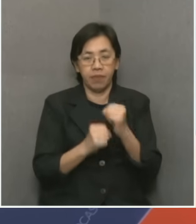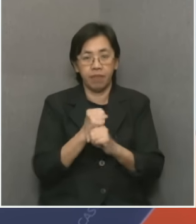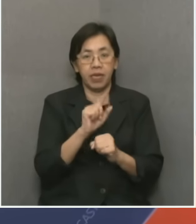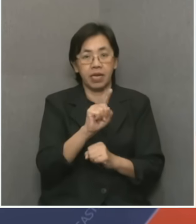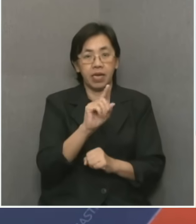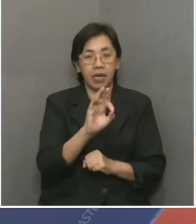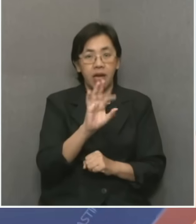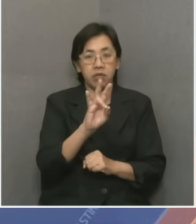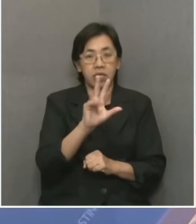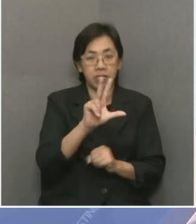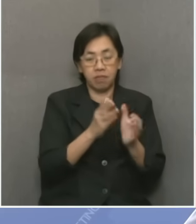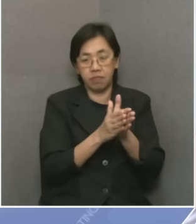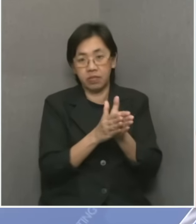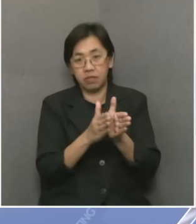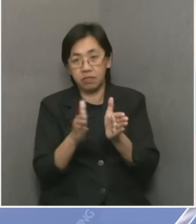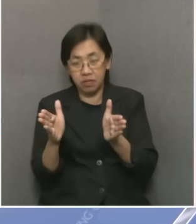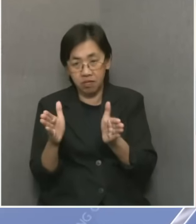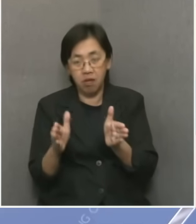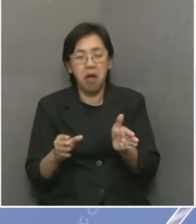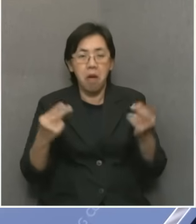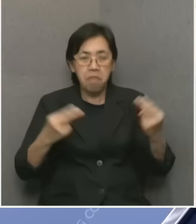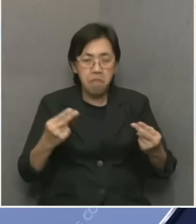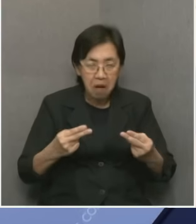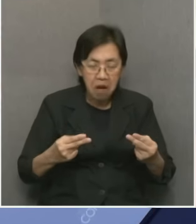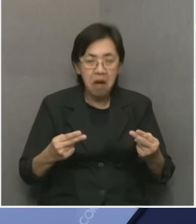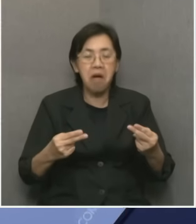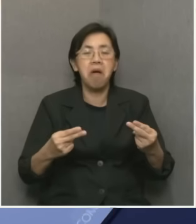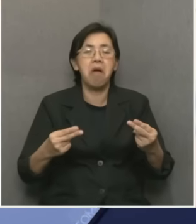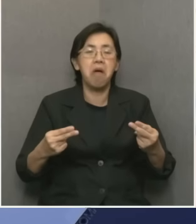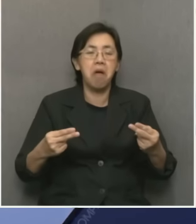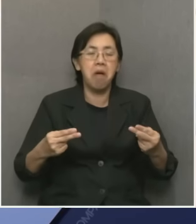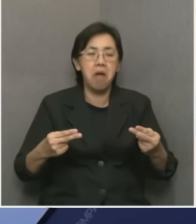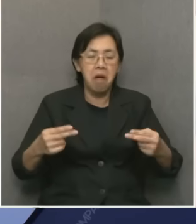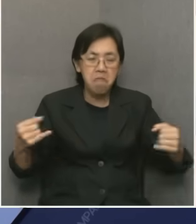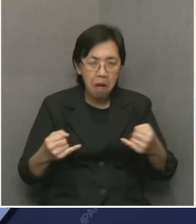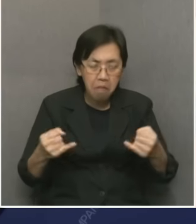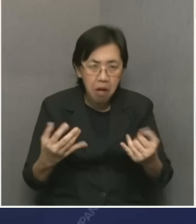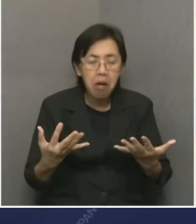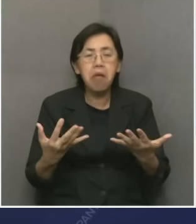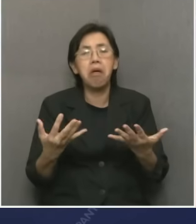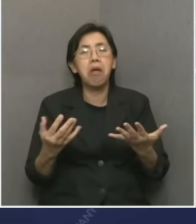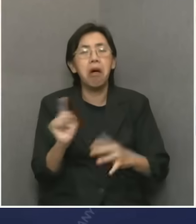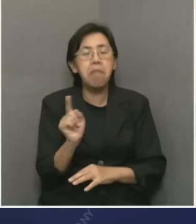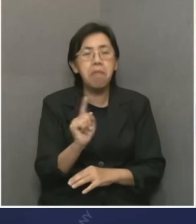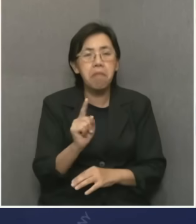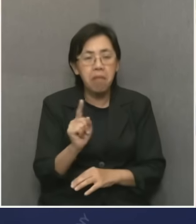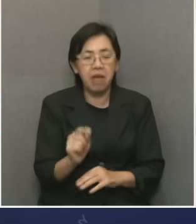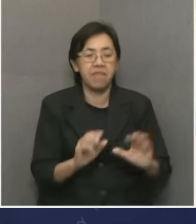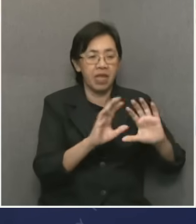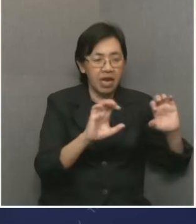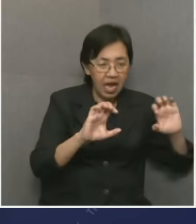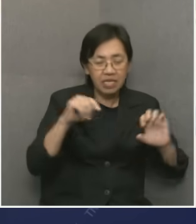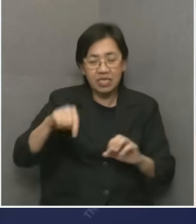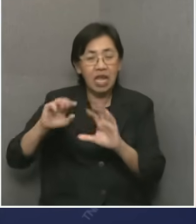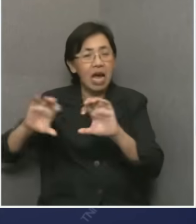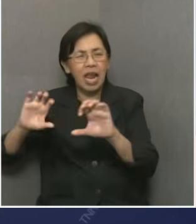1973เนี่ยนะครับการต่อสู้การปะทะกันเนี่ยนะฮะมันจะเป็นในลักษณะของstate actor กับ non state